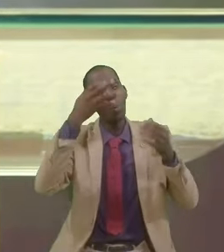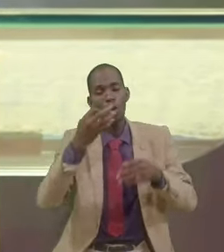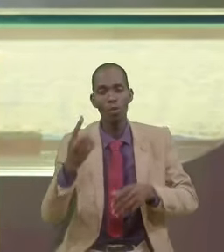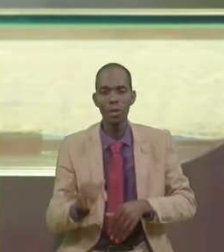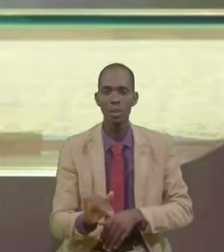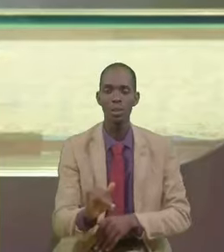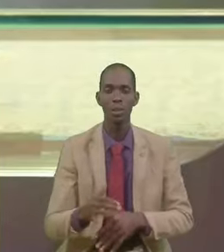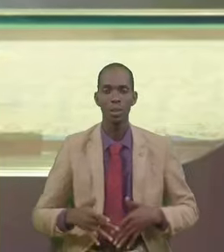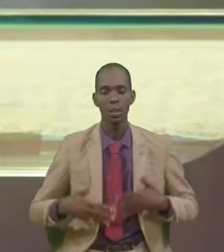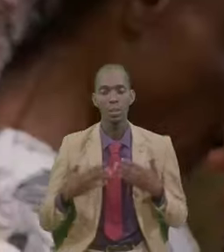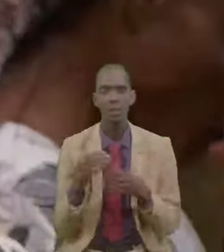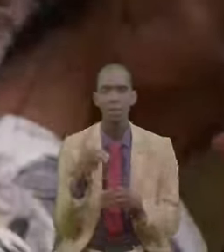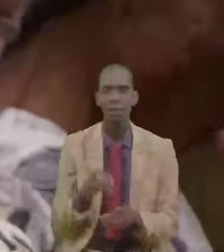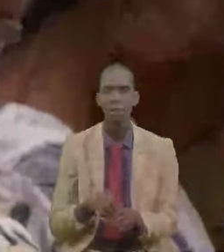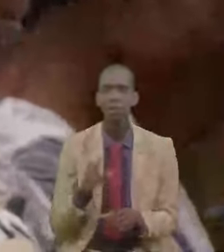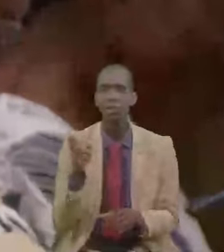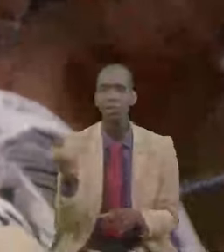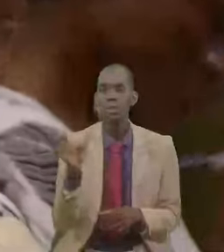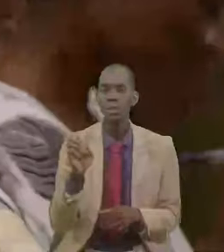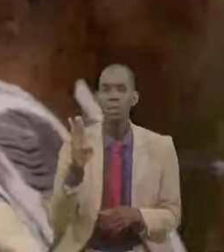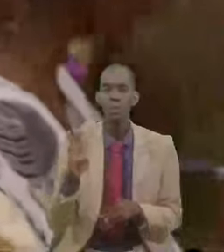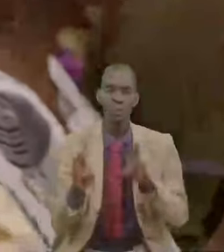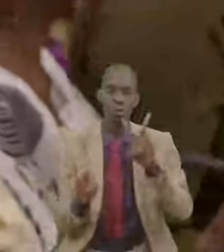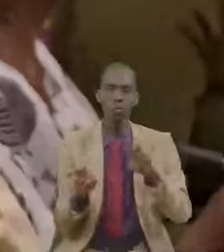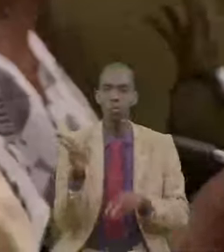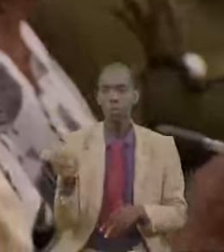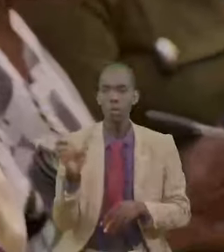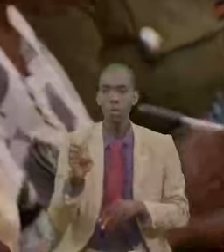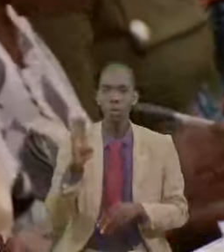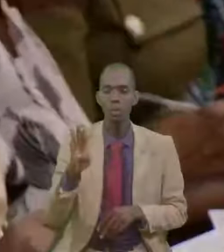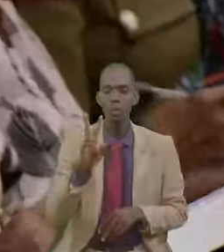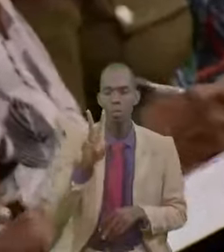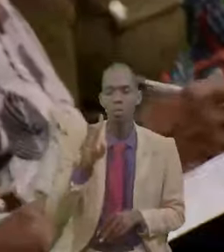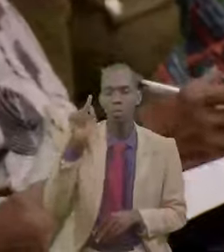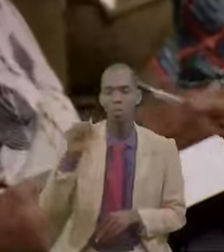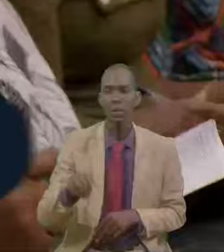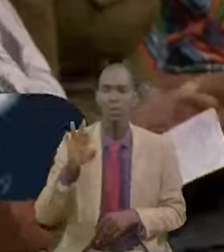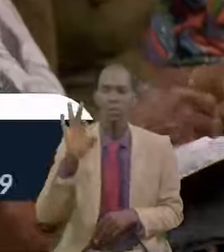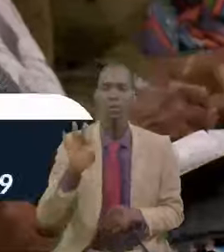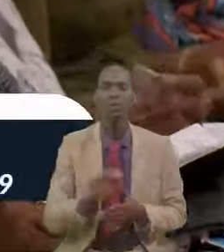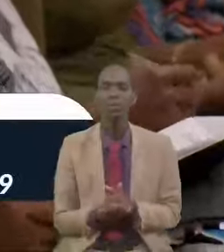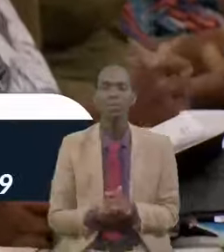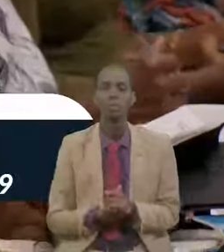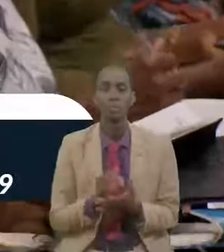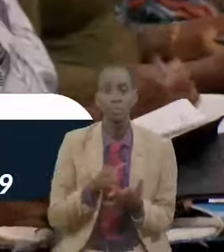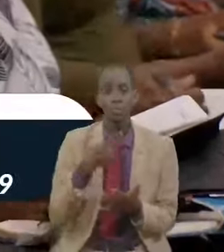éternelle. Voyons, Hébreux chapitre 2. Verset 9.